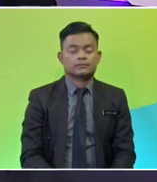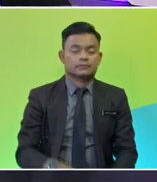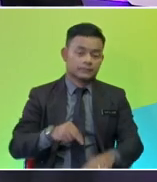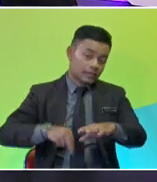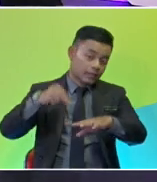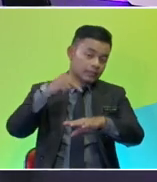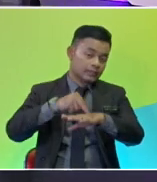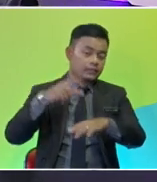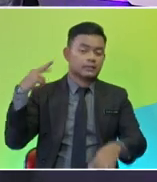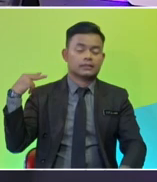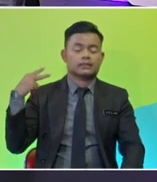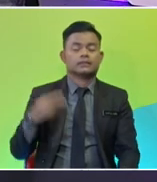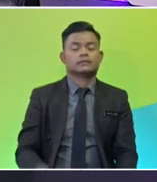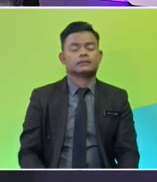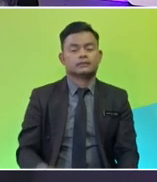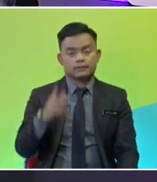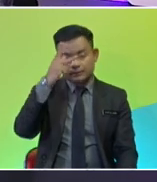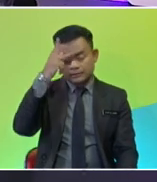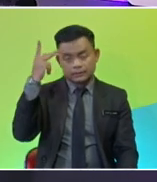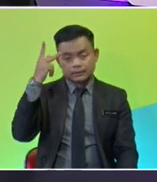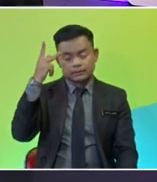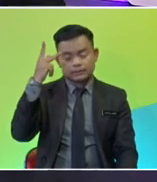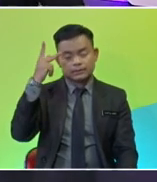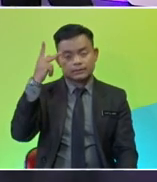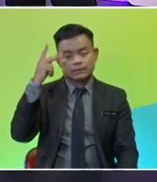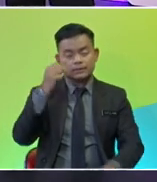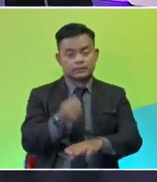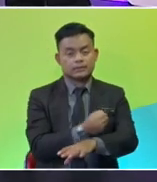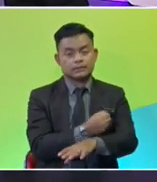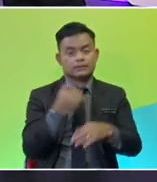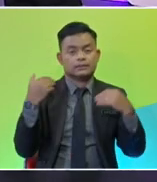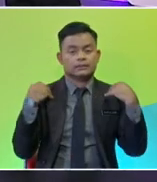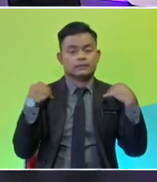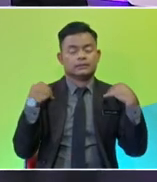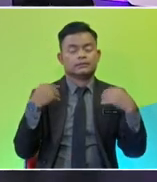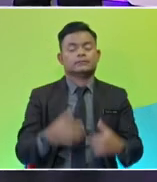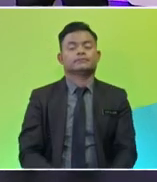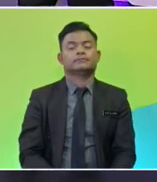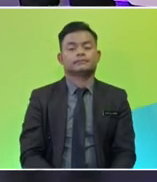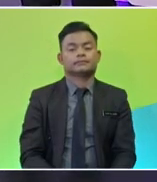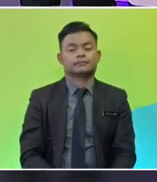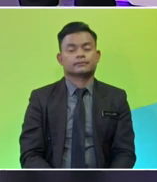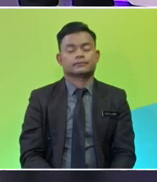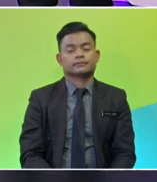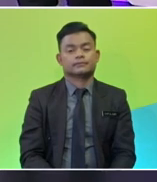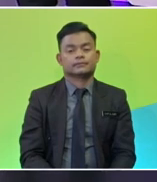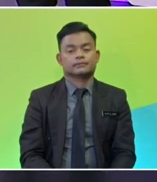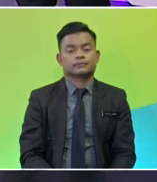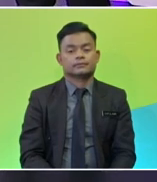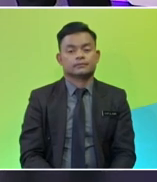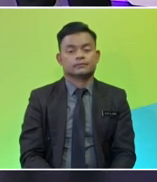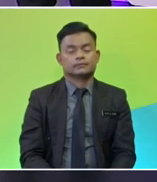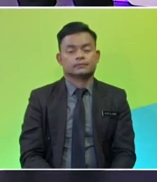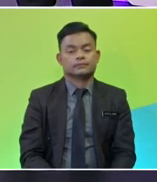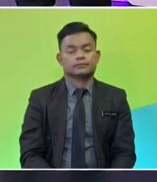adalah sebab ada Pada lutut kita dan juga pinggul ke sini oke bagian pinggul kita menyebabkan